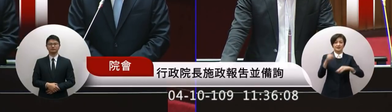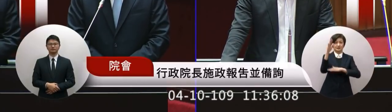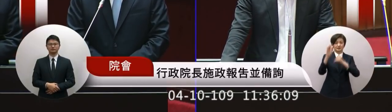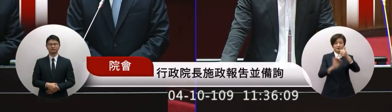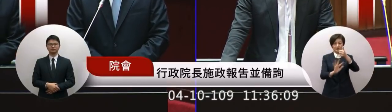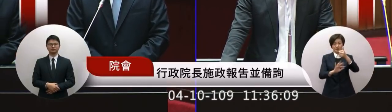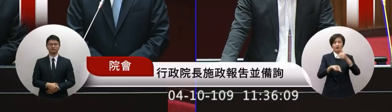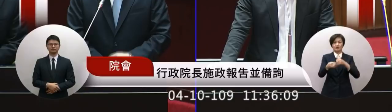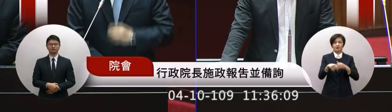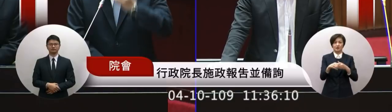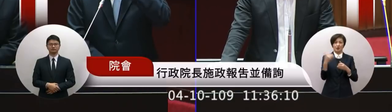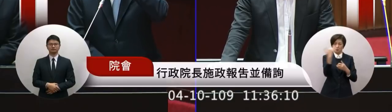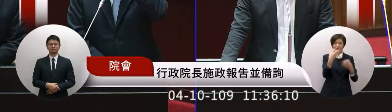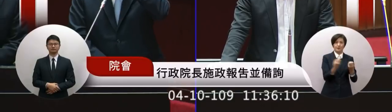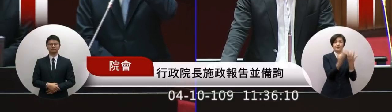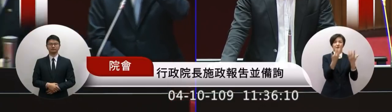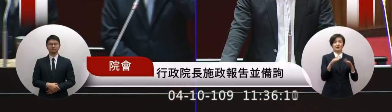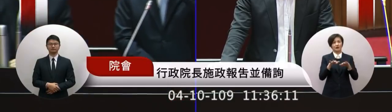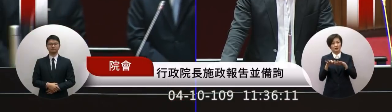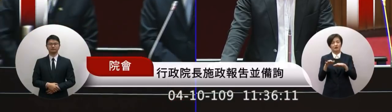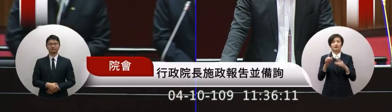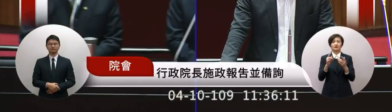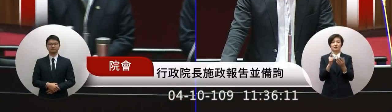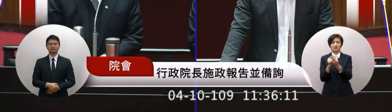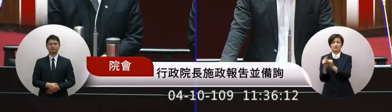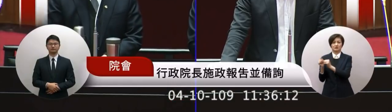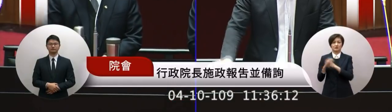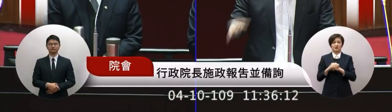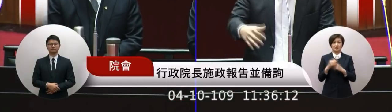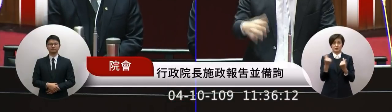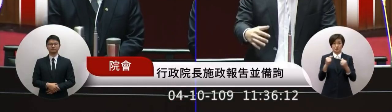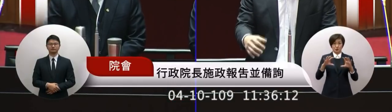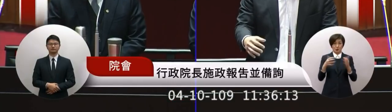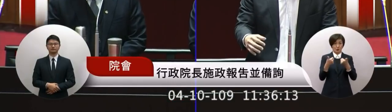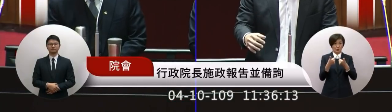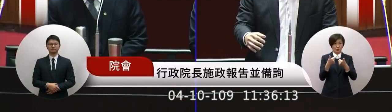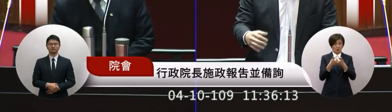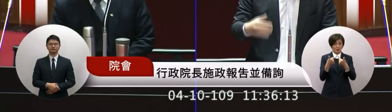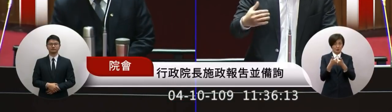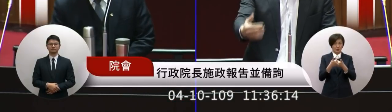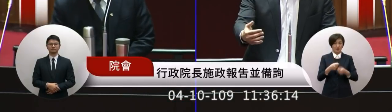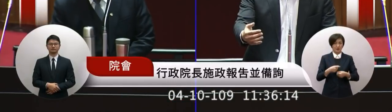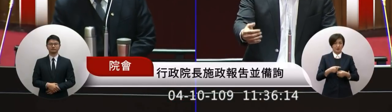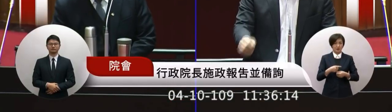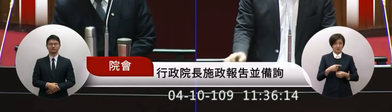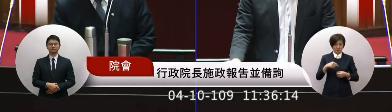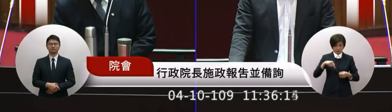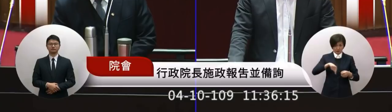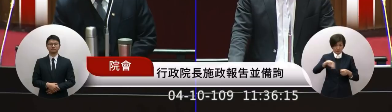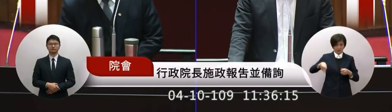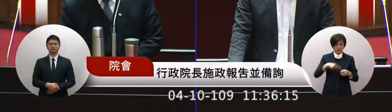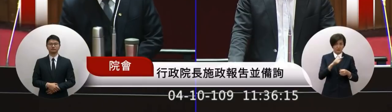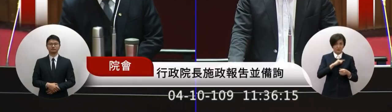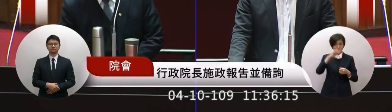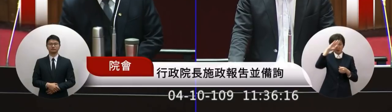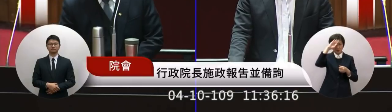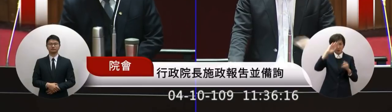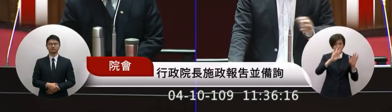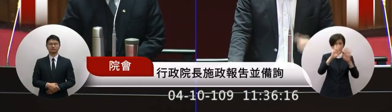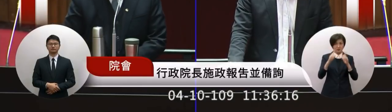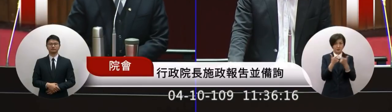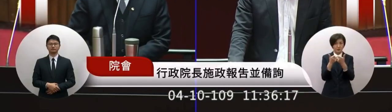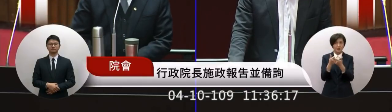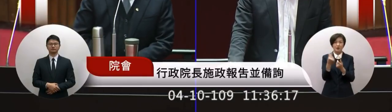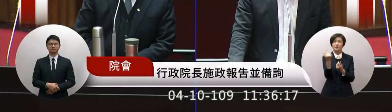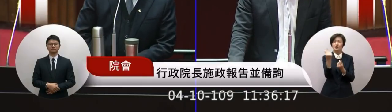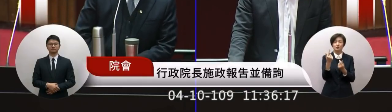管伫天灾，或者是疫情的部分，包括国会吼，咱敢有？家己本身来因应着疫情的状况，比如讲台